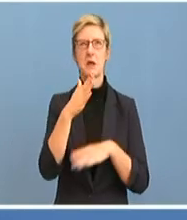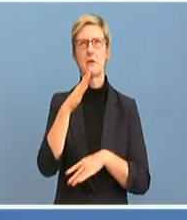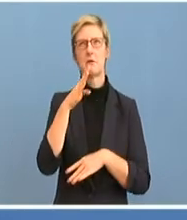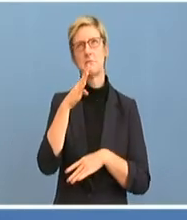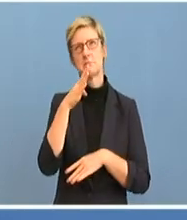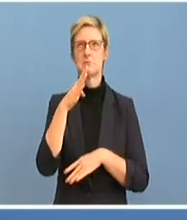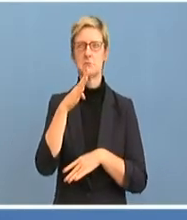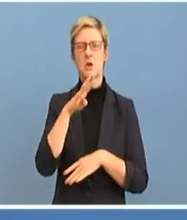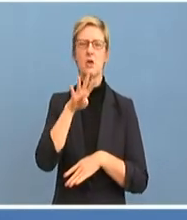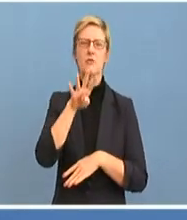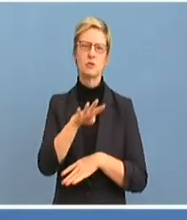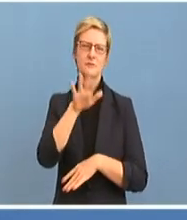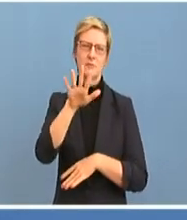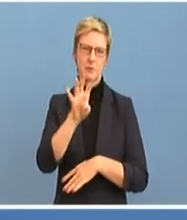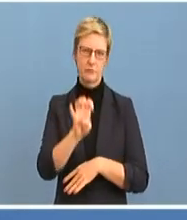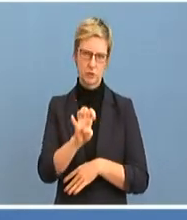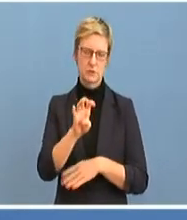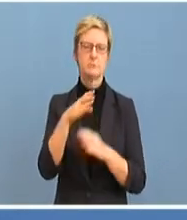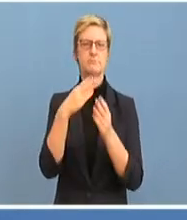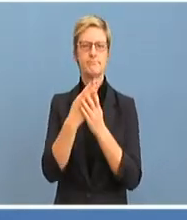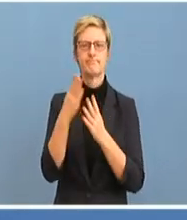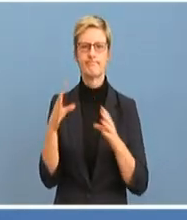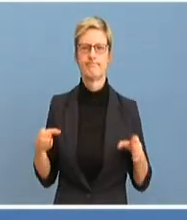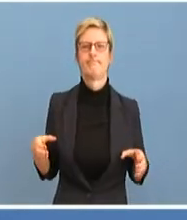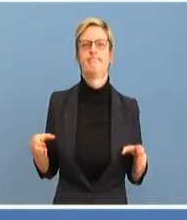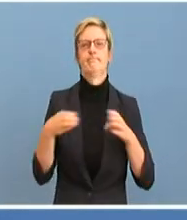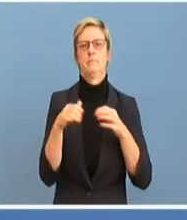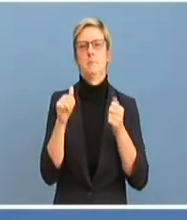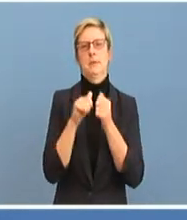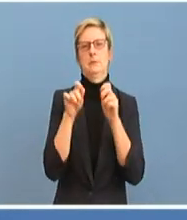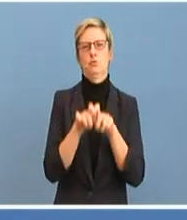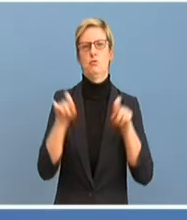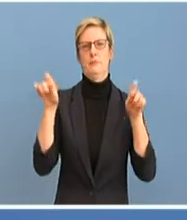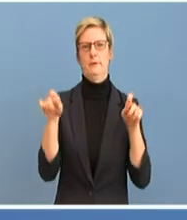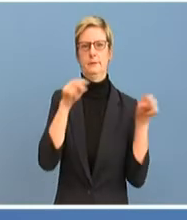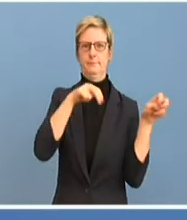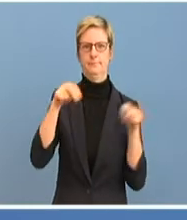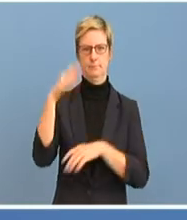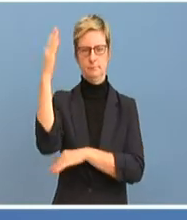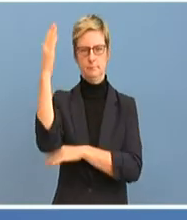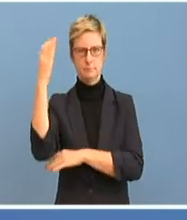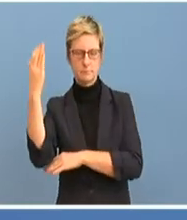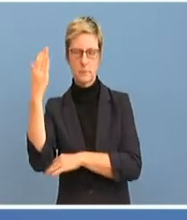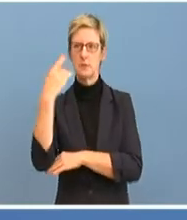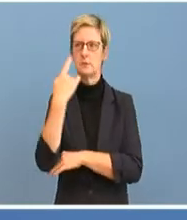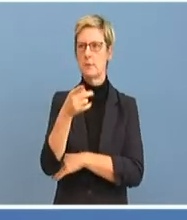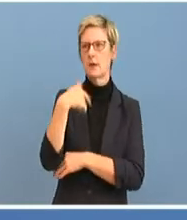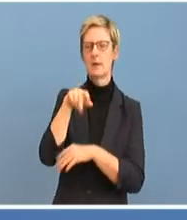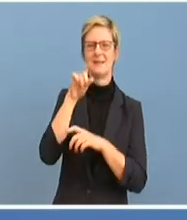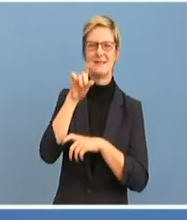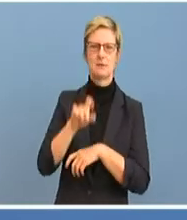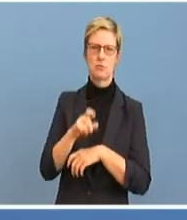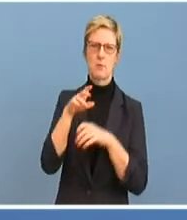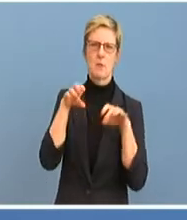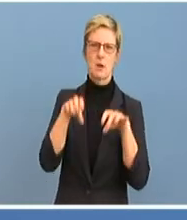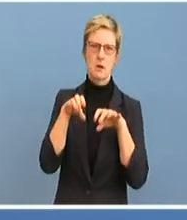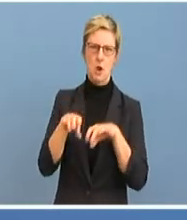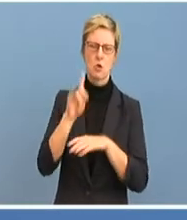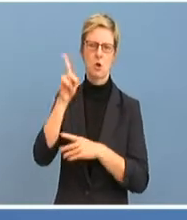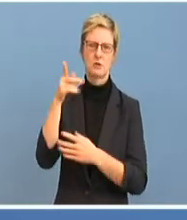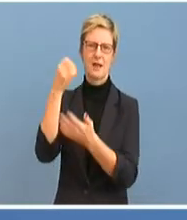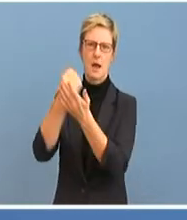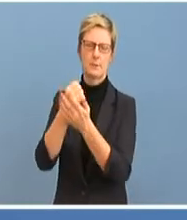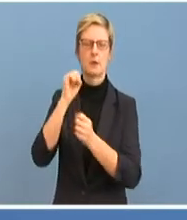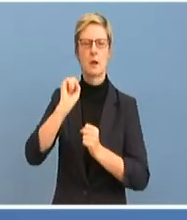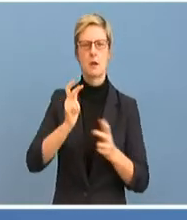14.45 Uhr eine gemeinsame Pressekonferenz vorgesehen, die Sie auf dem Instagram-Account des Auswärtigen Amtes